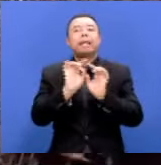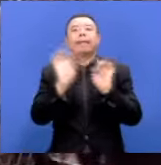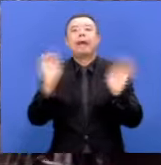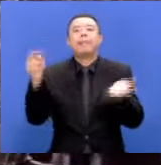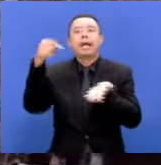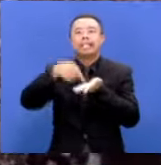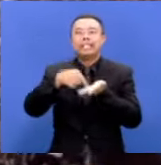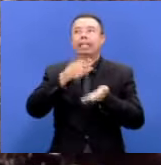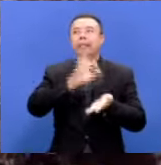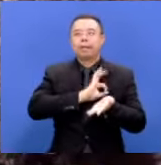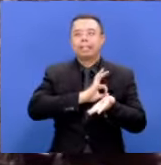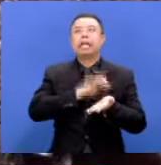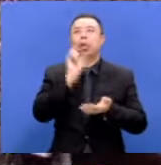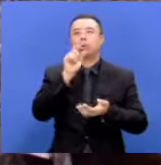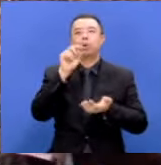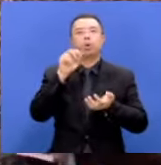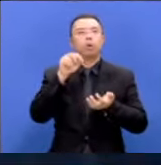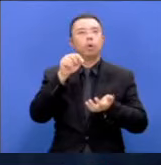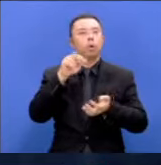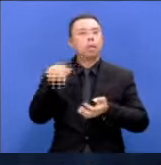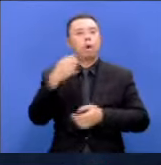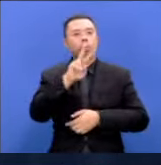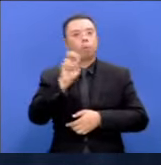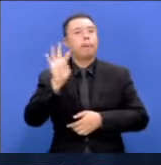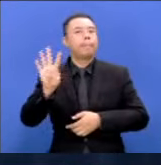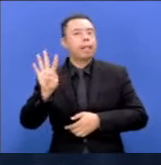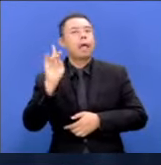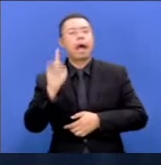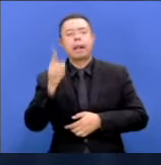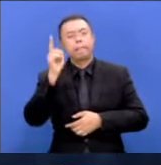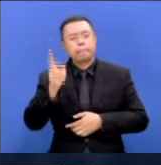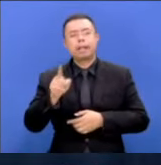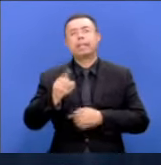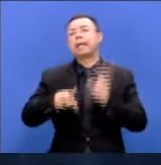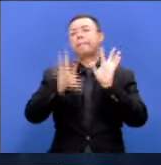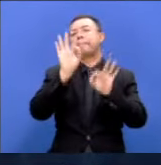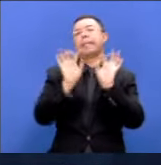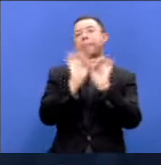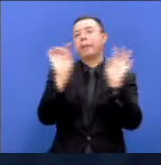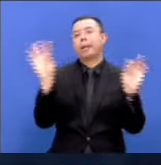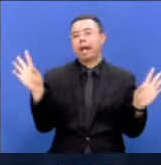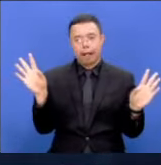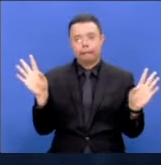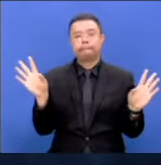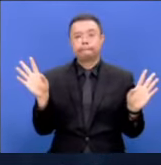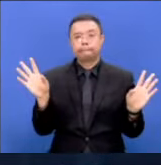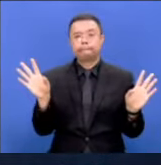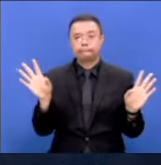dan pilpres di 2024, di mana terjadi perbedaan pilihan dalam masyarakat.